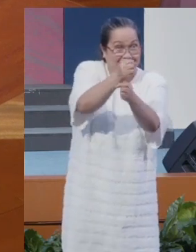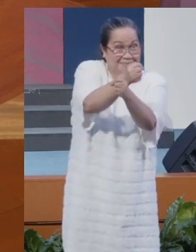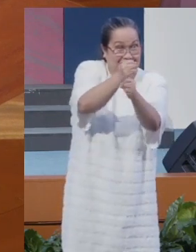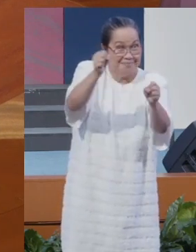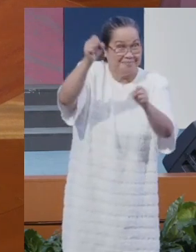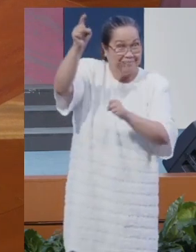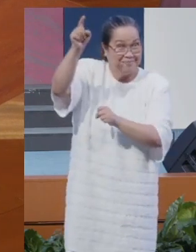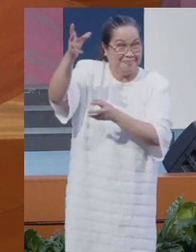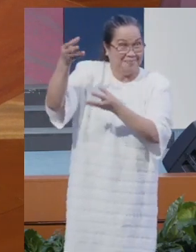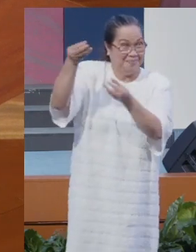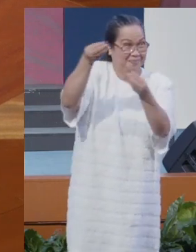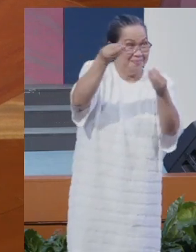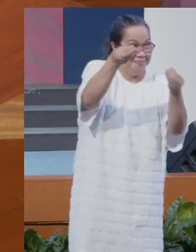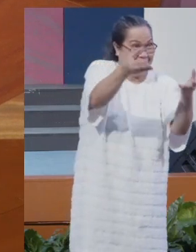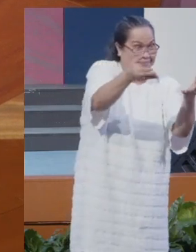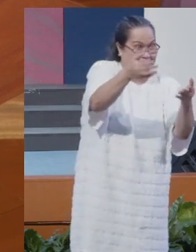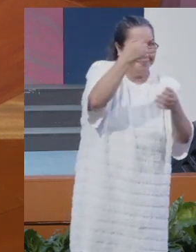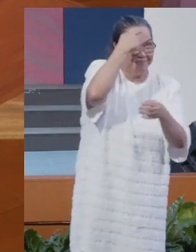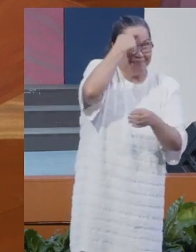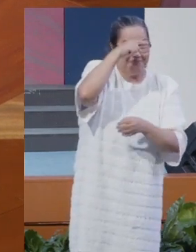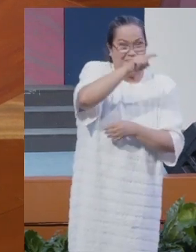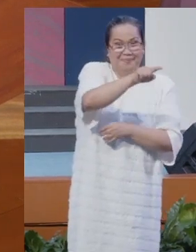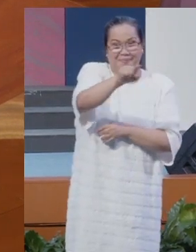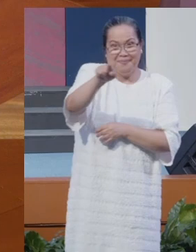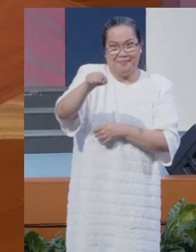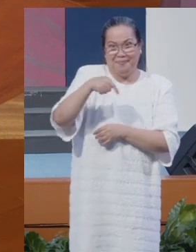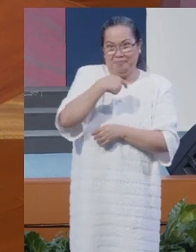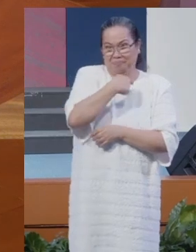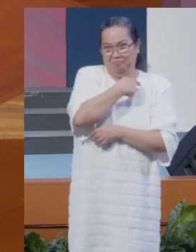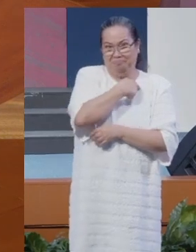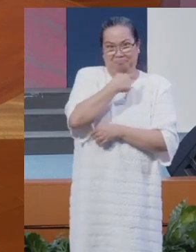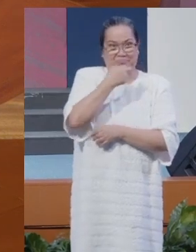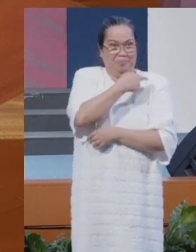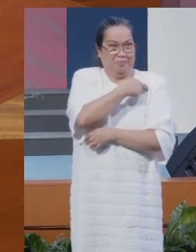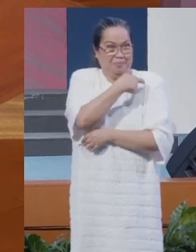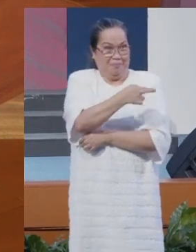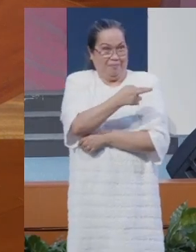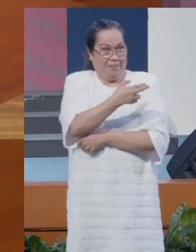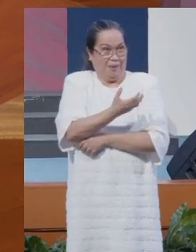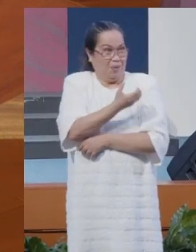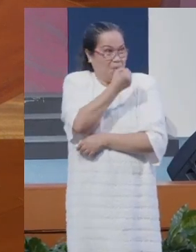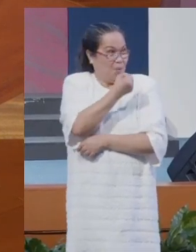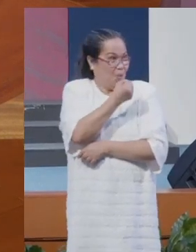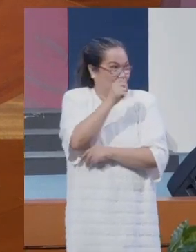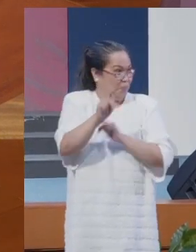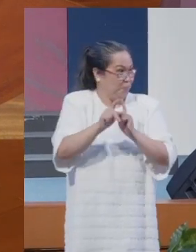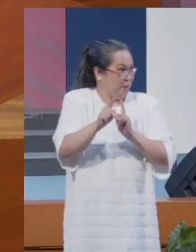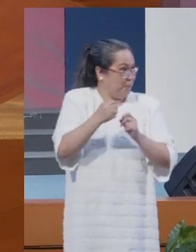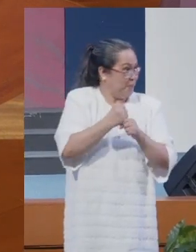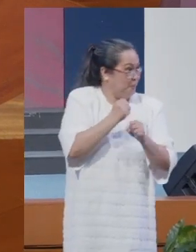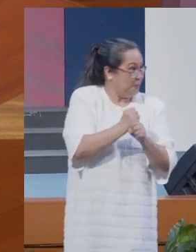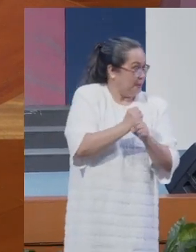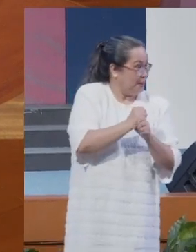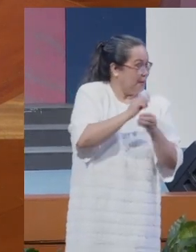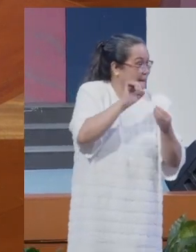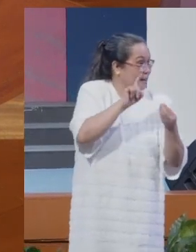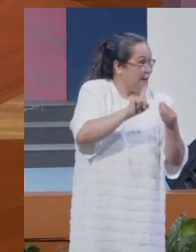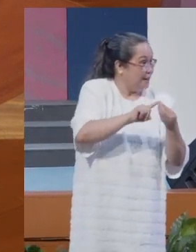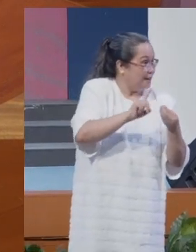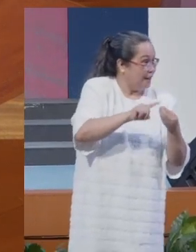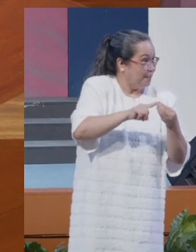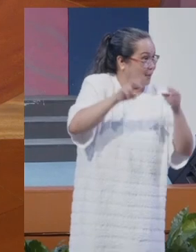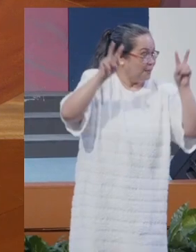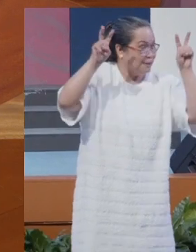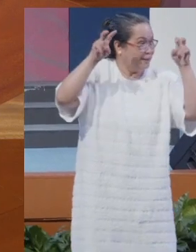ng Diyos sa mga makataong relihiyon na gawa lamang ng tao. Yan ang buod ng mensahe